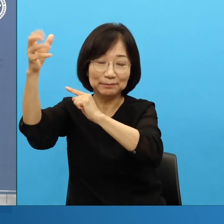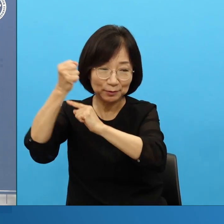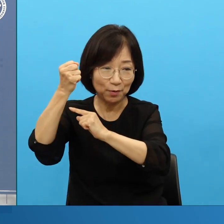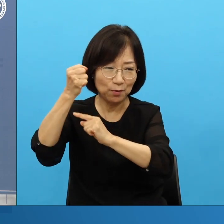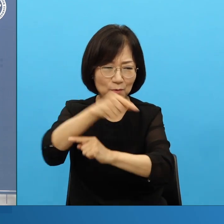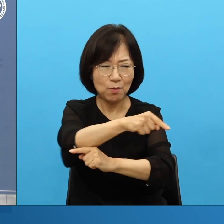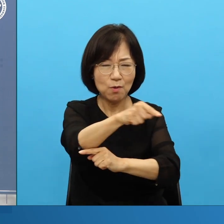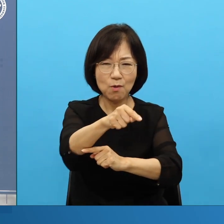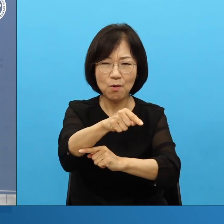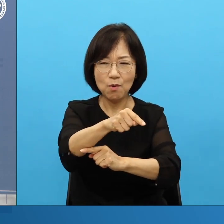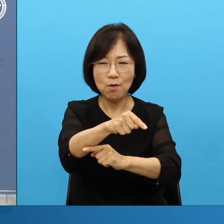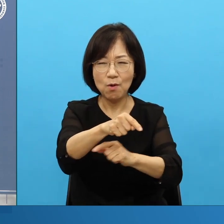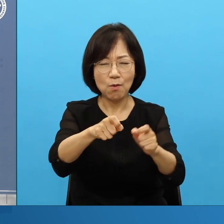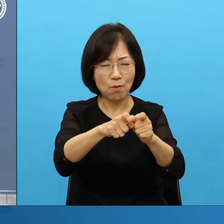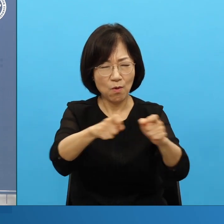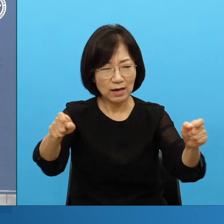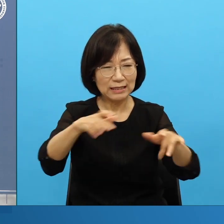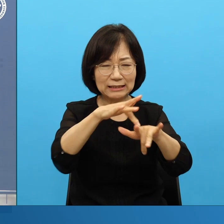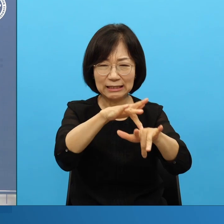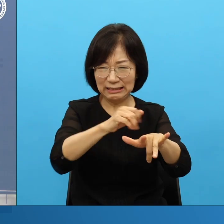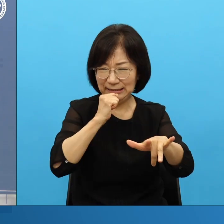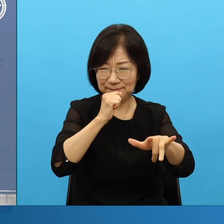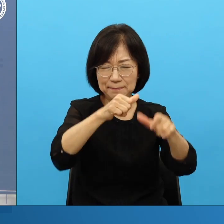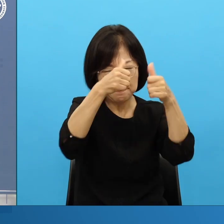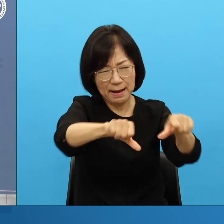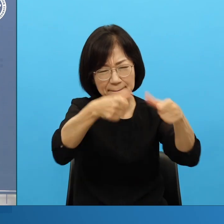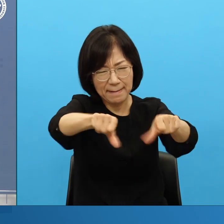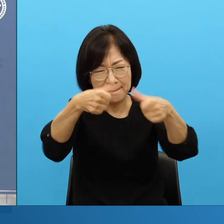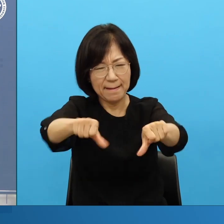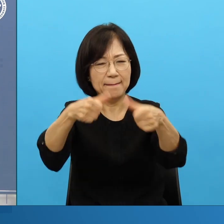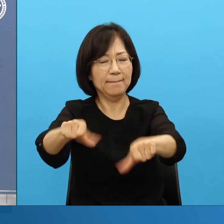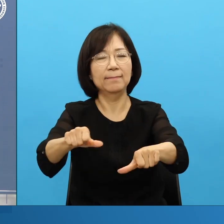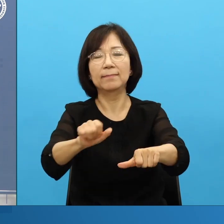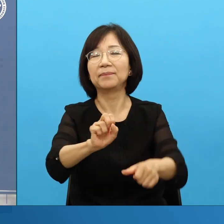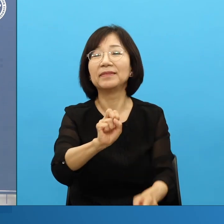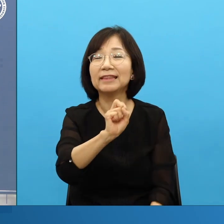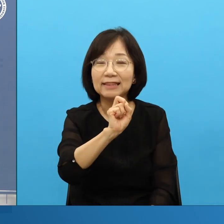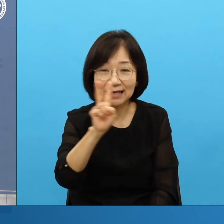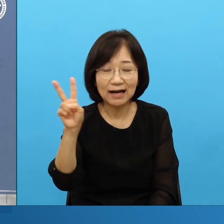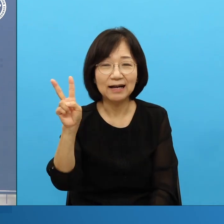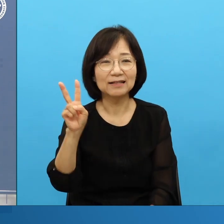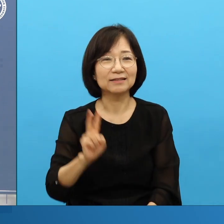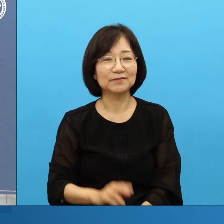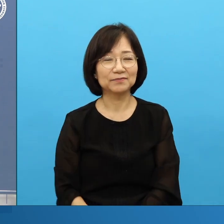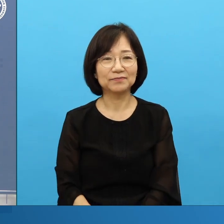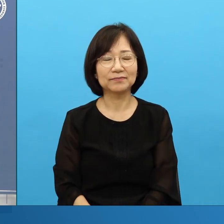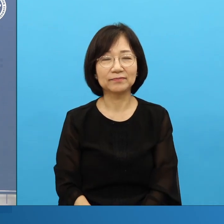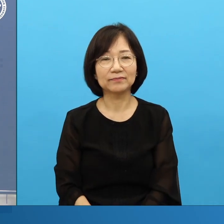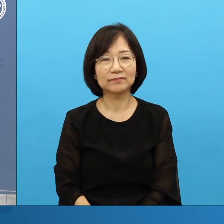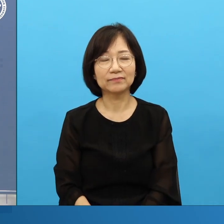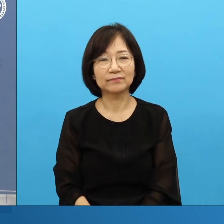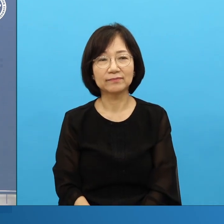진을 그 성을 파괴시켜 버렸네. The powerful words of God has to really penetrate into these family members so that the